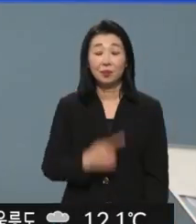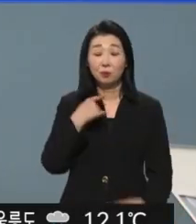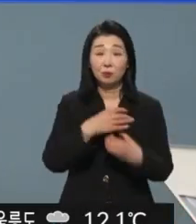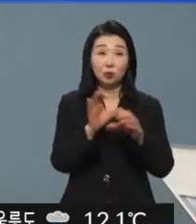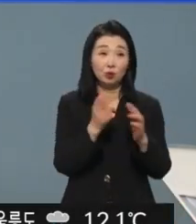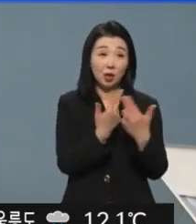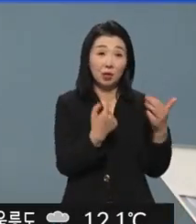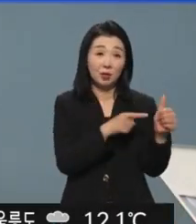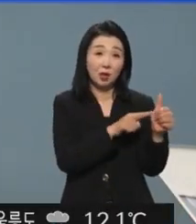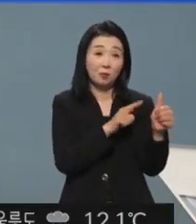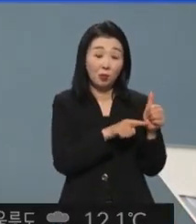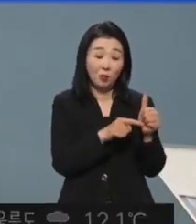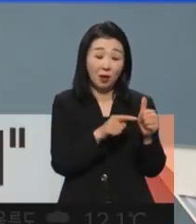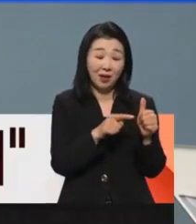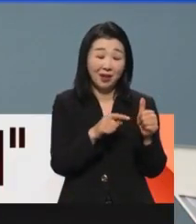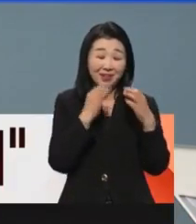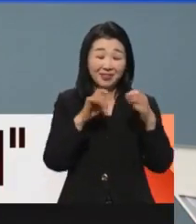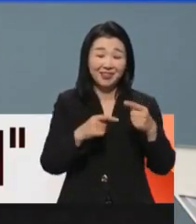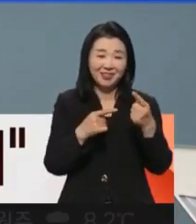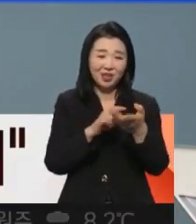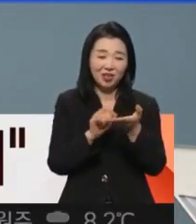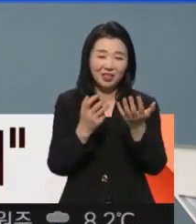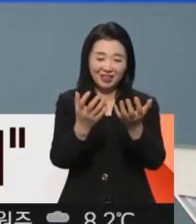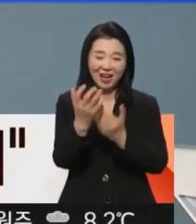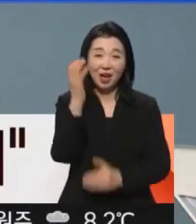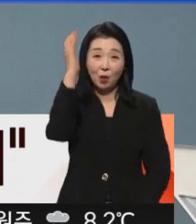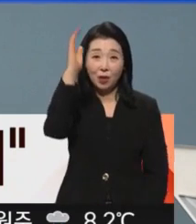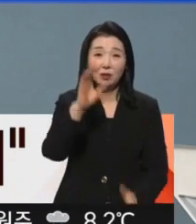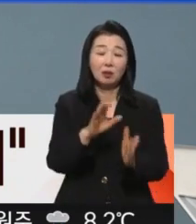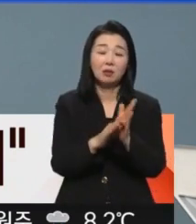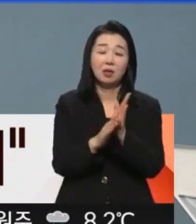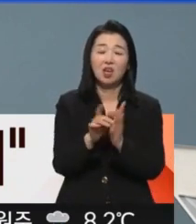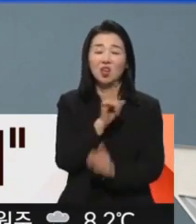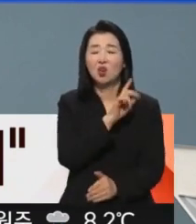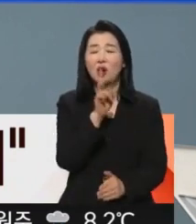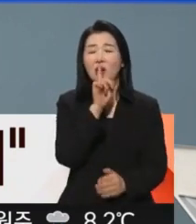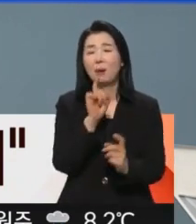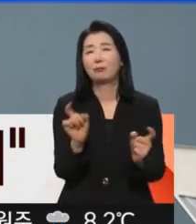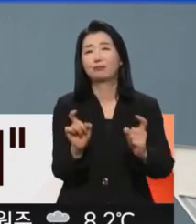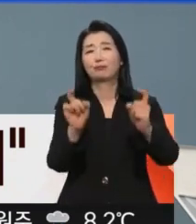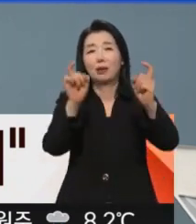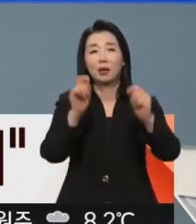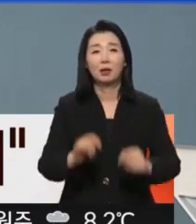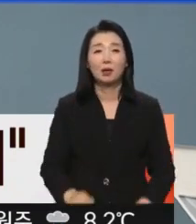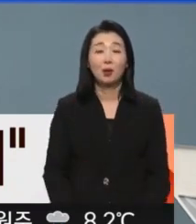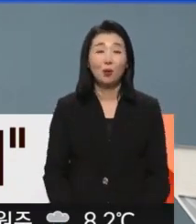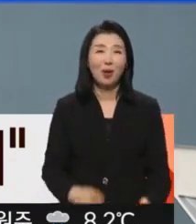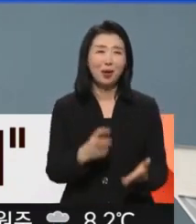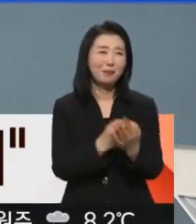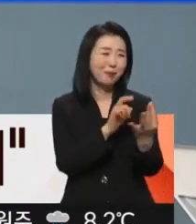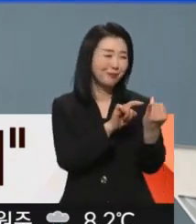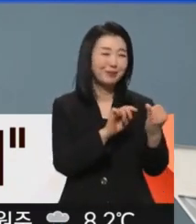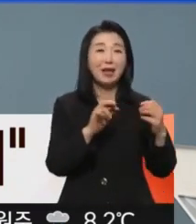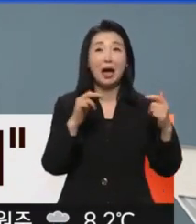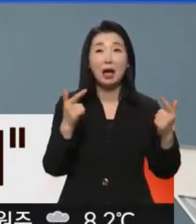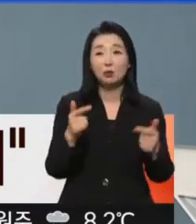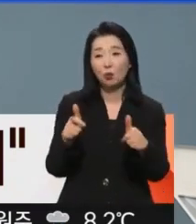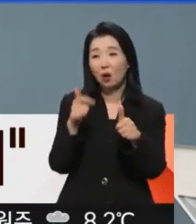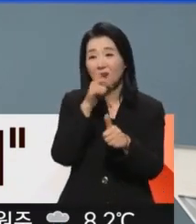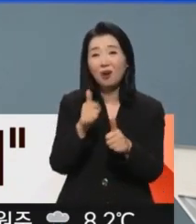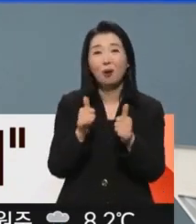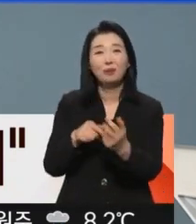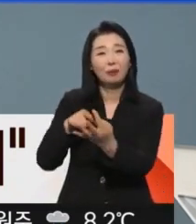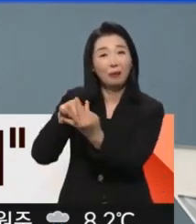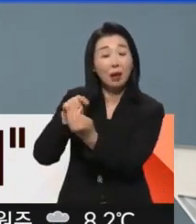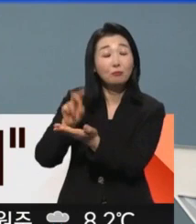민주당 이재명 대표가 신년 기자회견에서 한 말을 두고 여야가 오늘도 설전을 벌이고 있습니다. 사법 리스크가 아니고 검찰 리스크다. 영수회담을